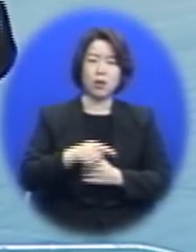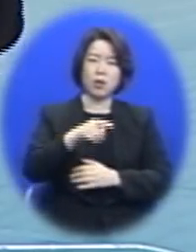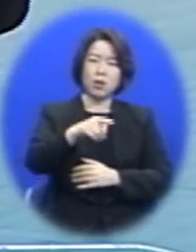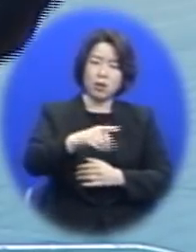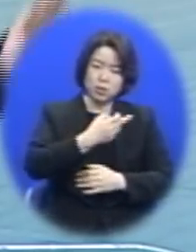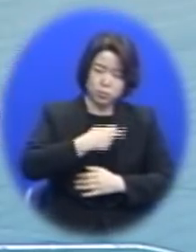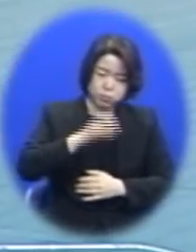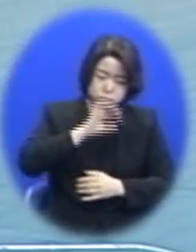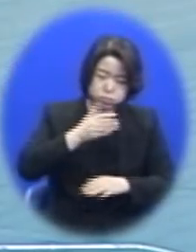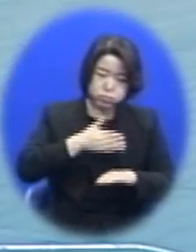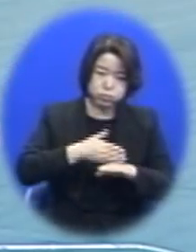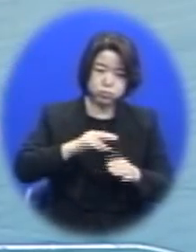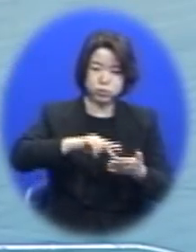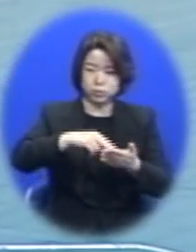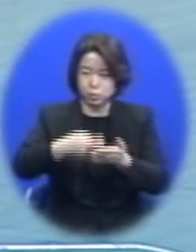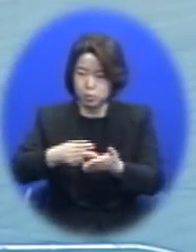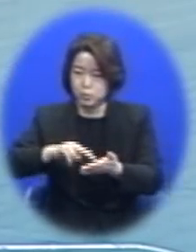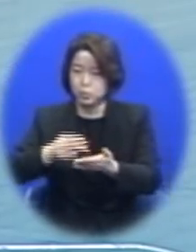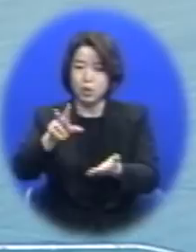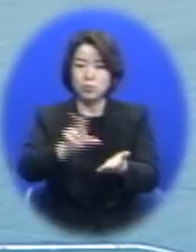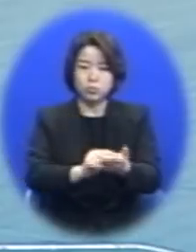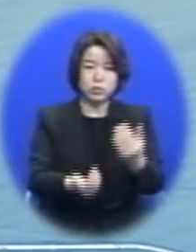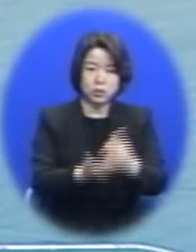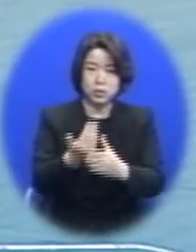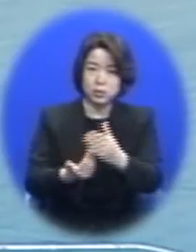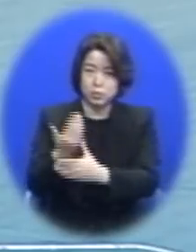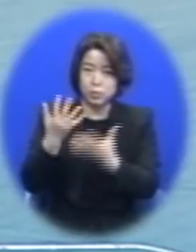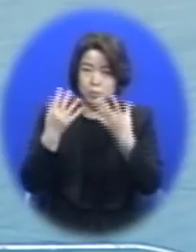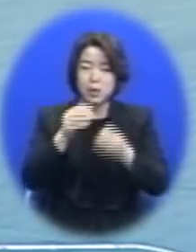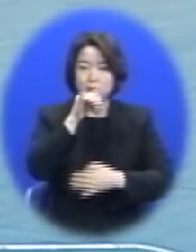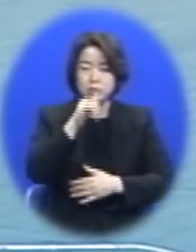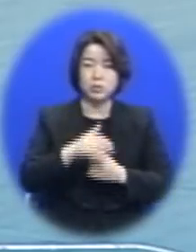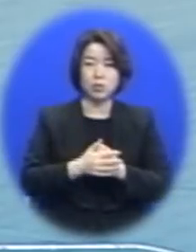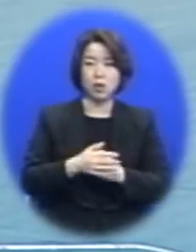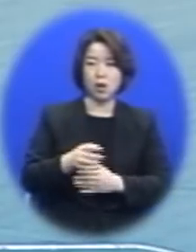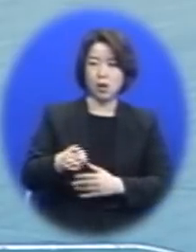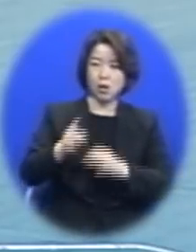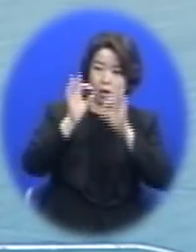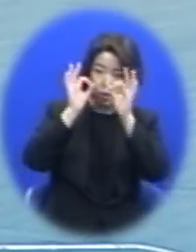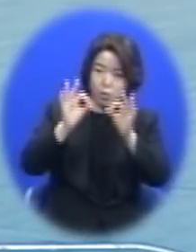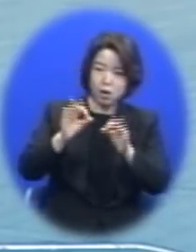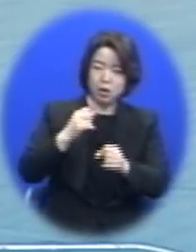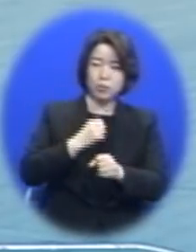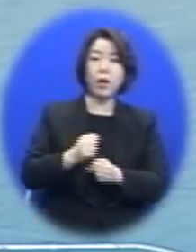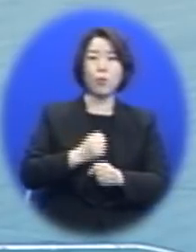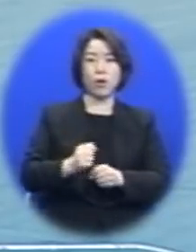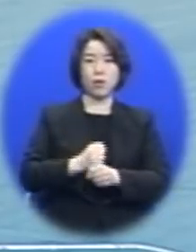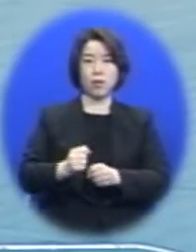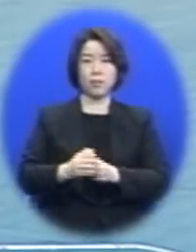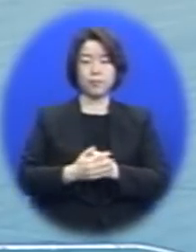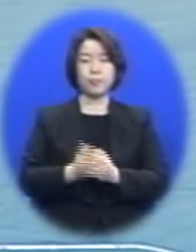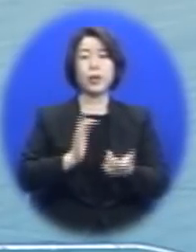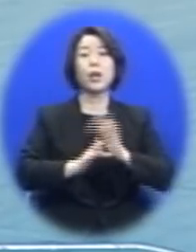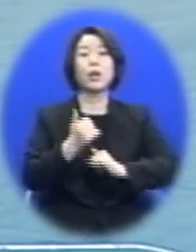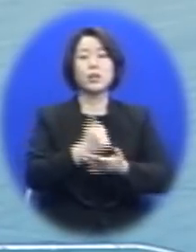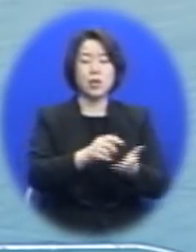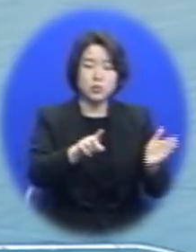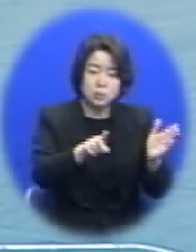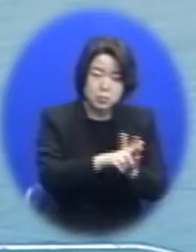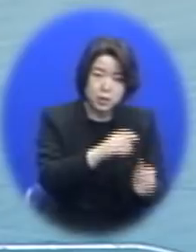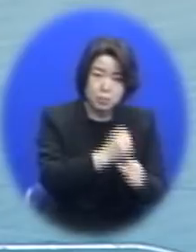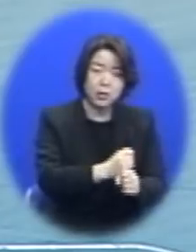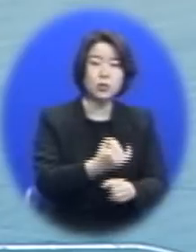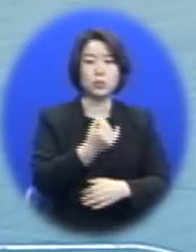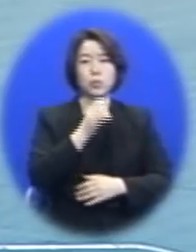넘어지고 오히려 문제가 되는 일이 일어 나면서 너무 너무 당황스럽다 는 예수를 믿게 해도 안되고